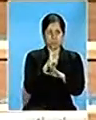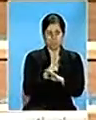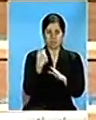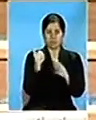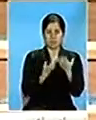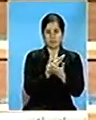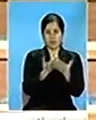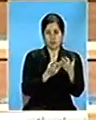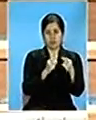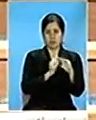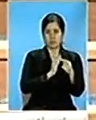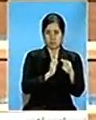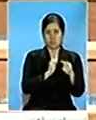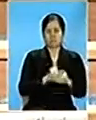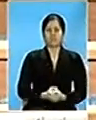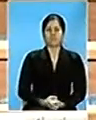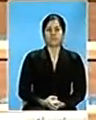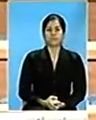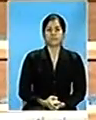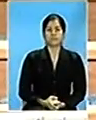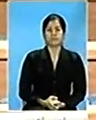มท่านประธานครับ